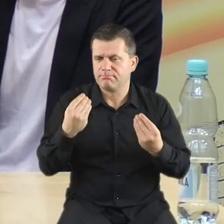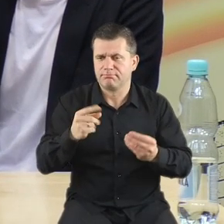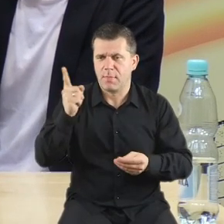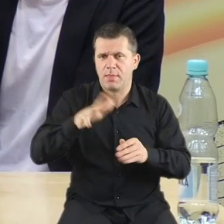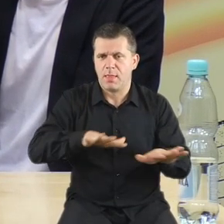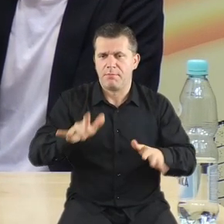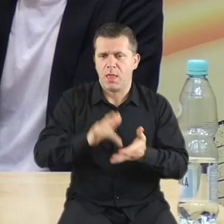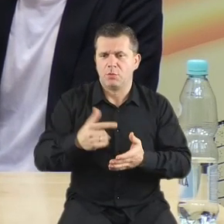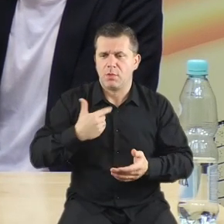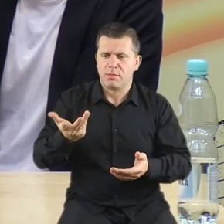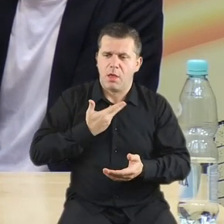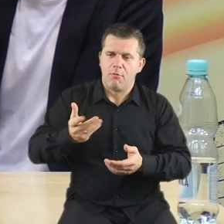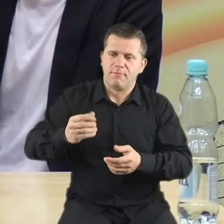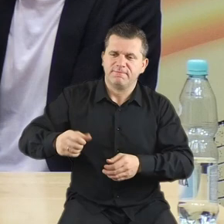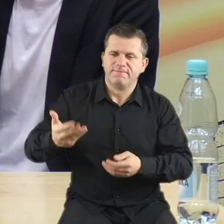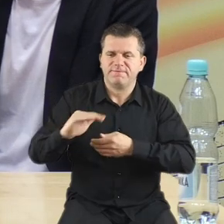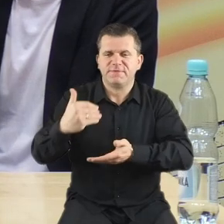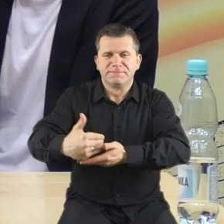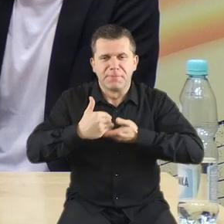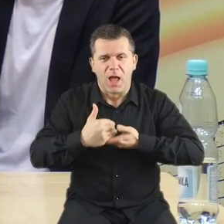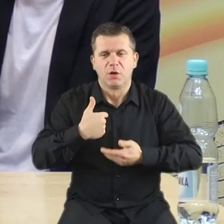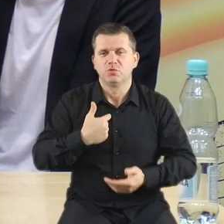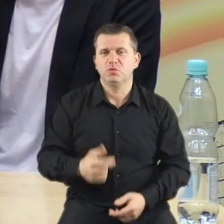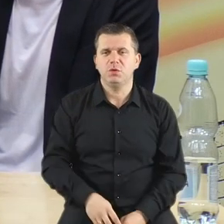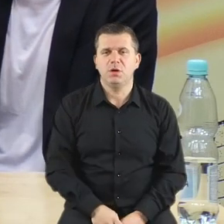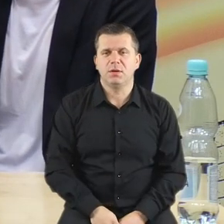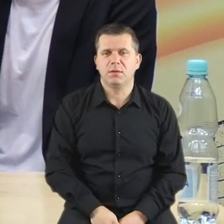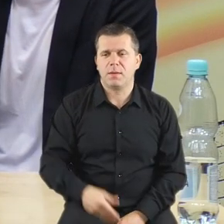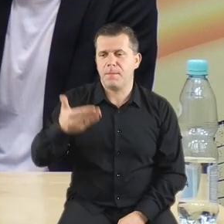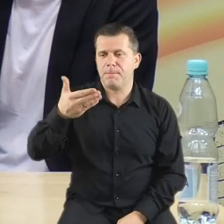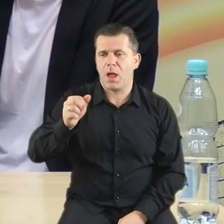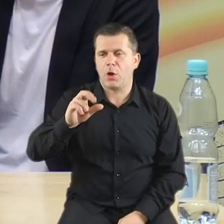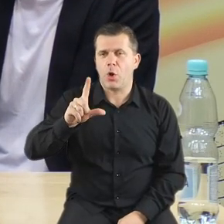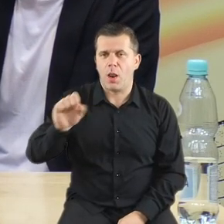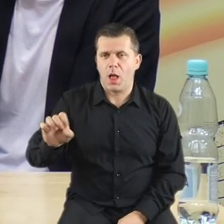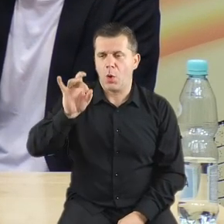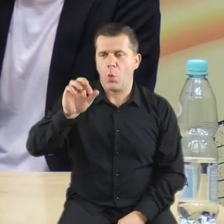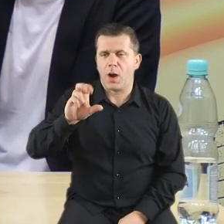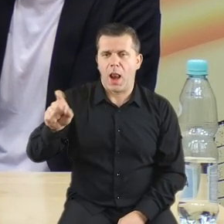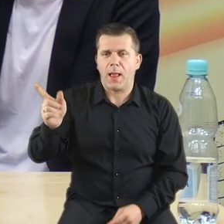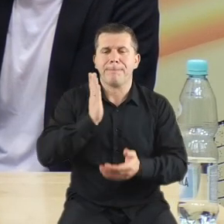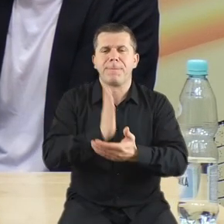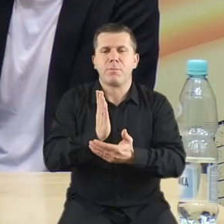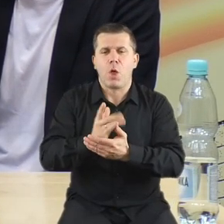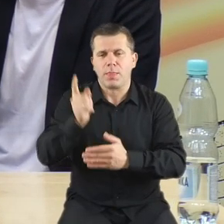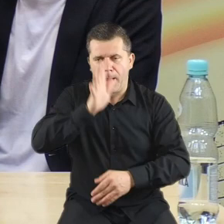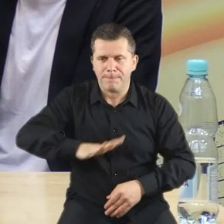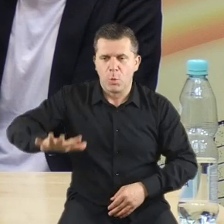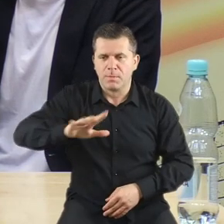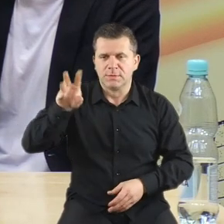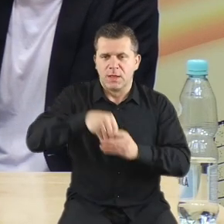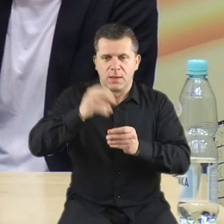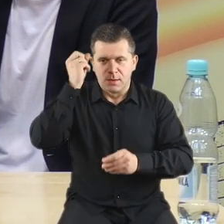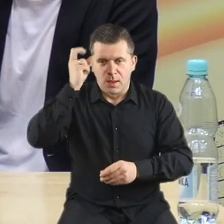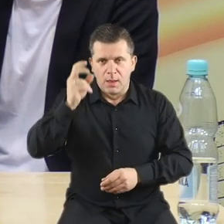zajęto. Tam pani Mariola Góra z Biblioteki Publicznej Tarnowskiej, czy pan Adam